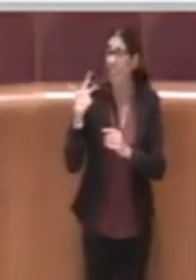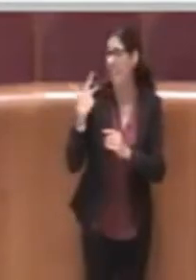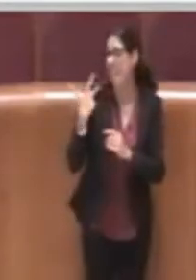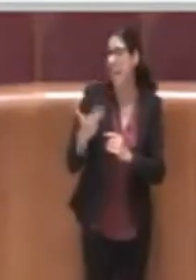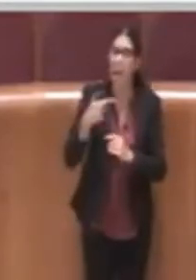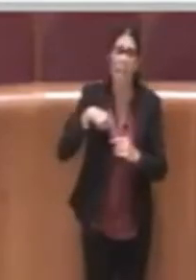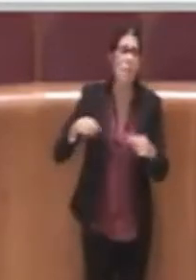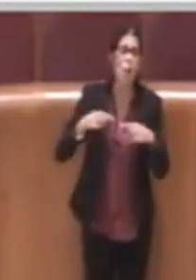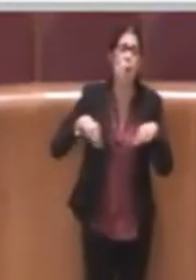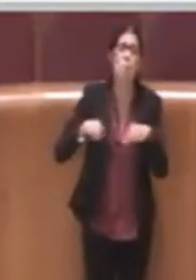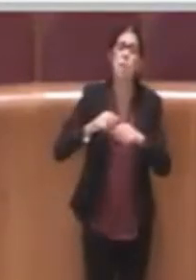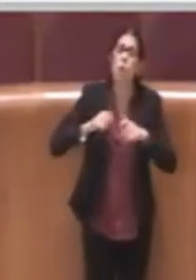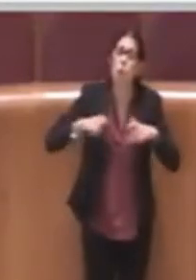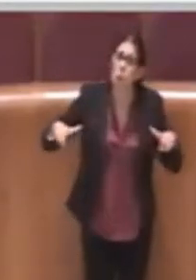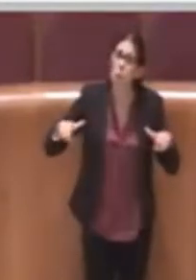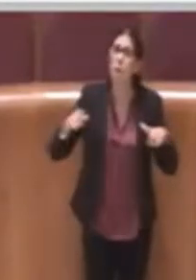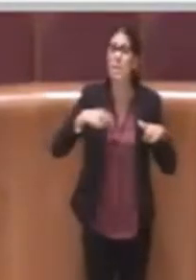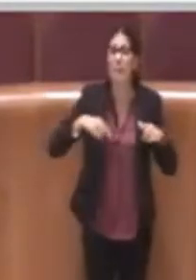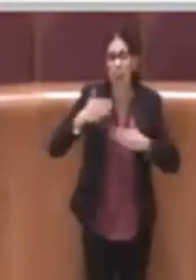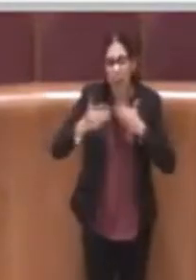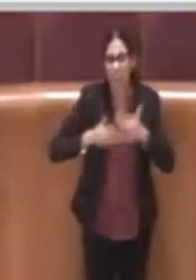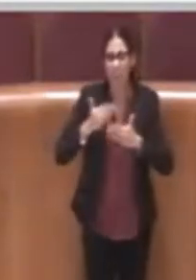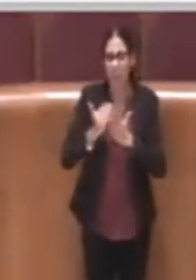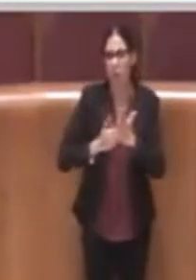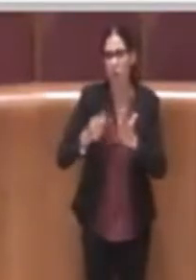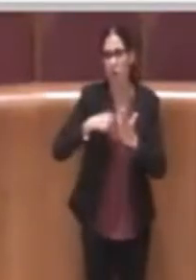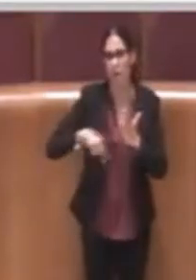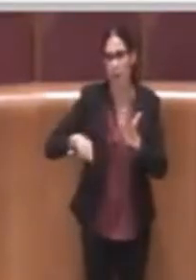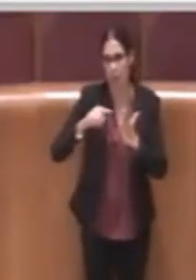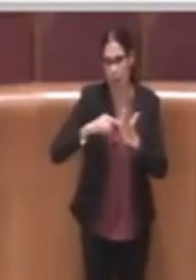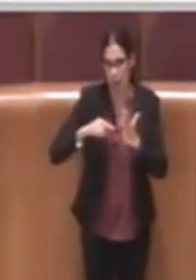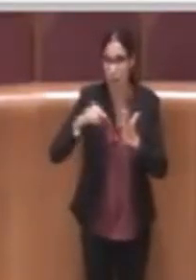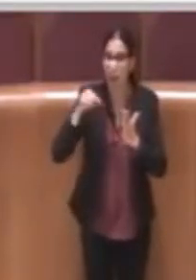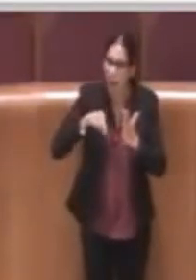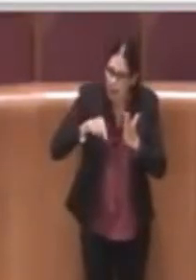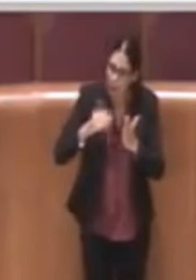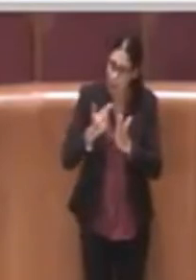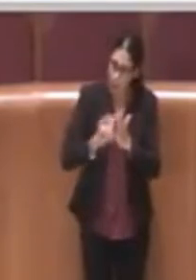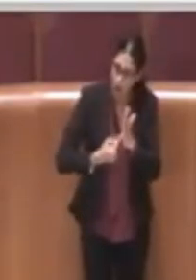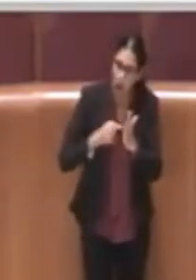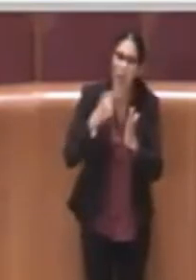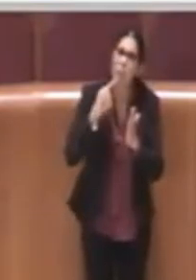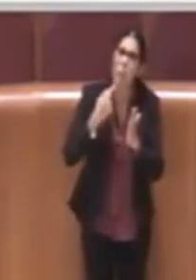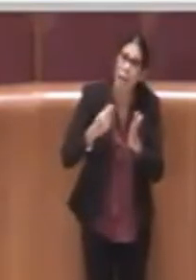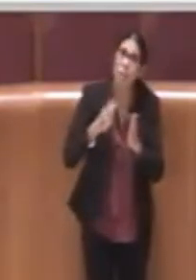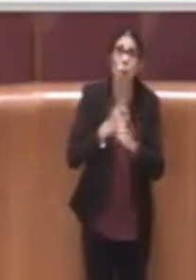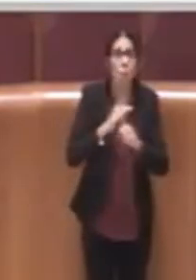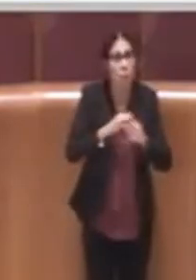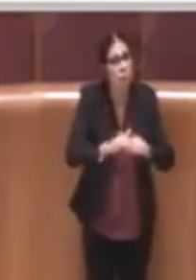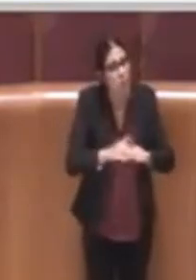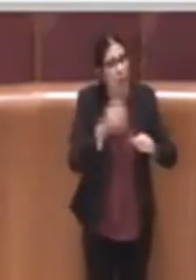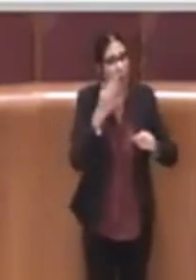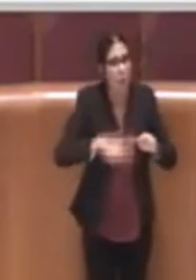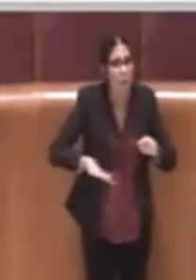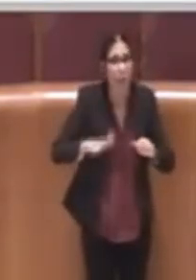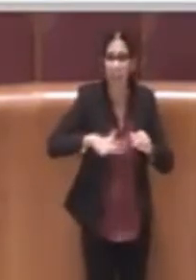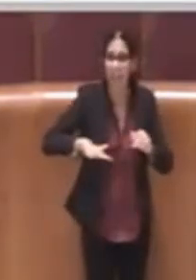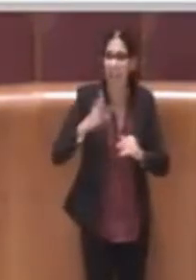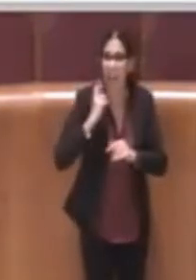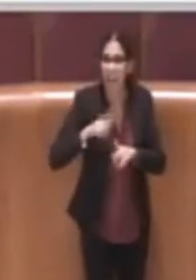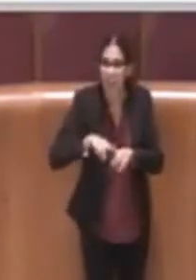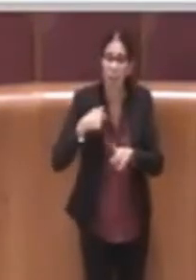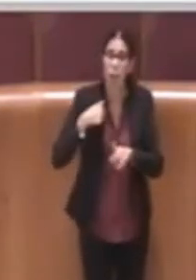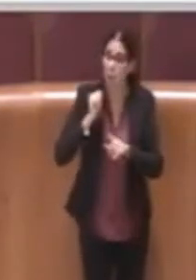stiamo portando avanti il nostro programma, che è quello di salvaguardare delle aree verdi, i parchi. E vi posso dire, io quello che dico